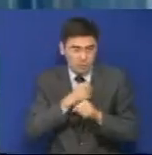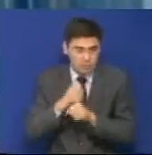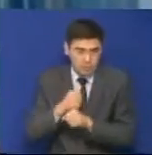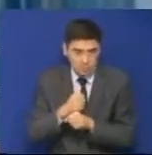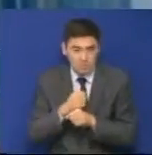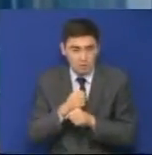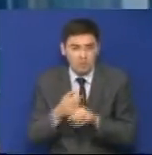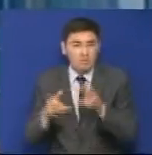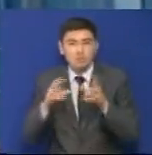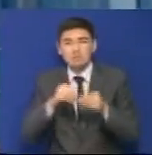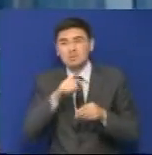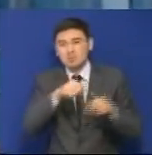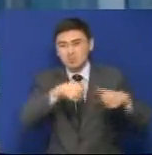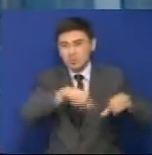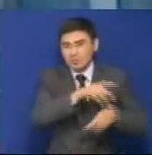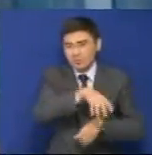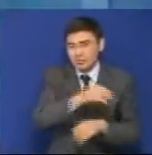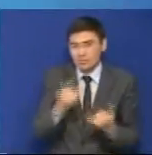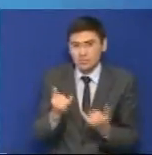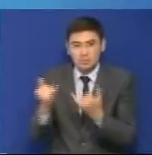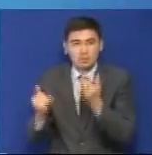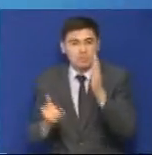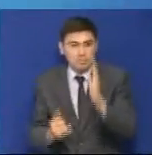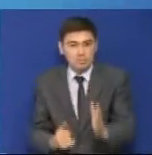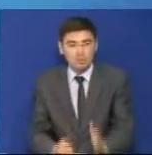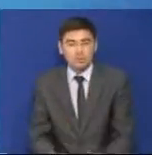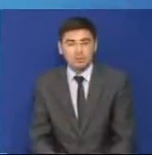келелі кеңесте айрықша құрмет көрсетілмек.